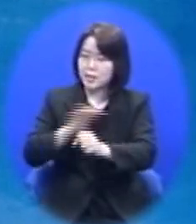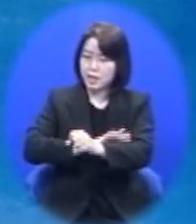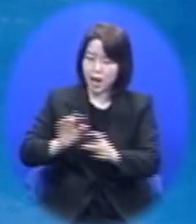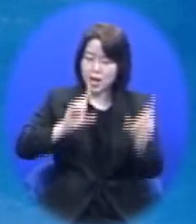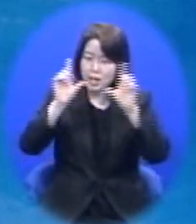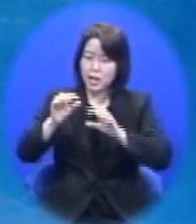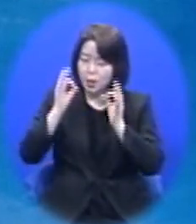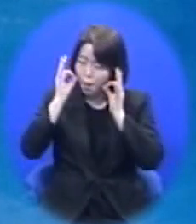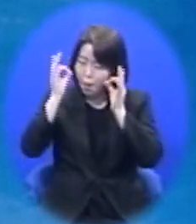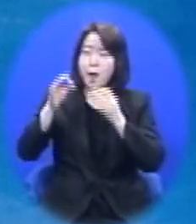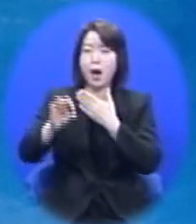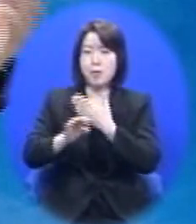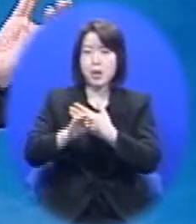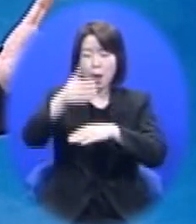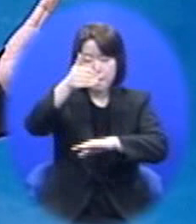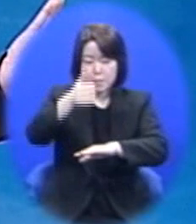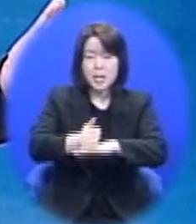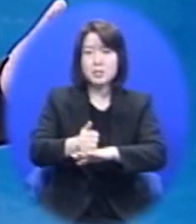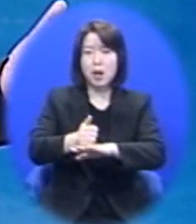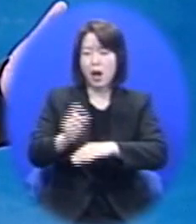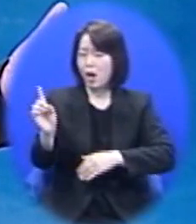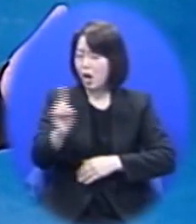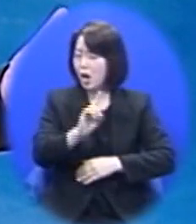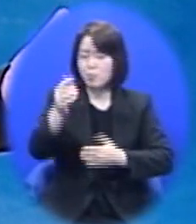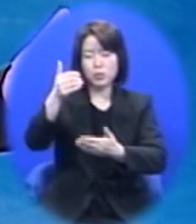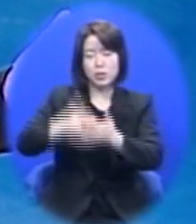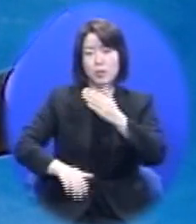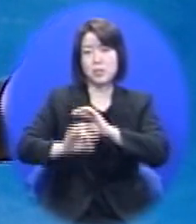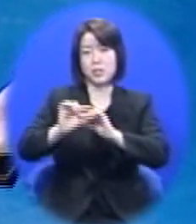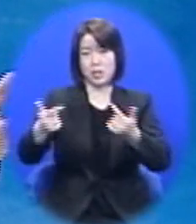결국 마지막에는 아무것도 안 남습니다.